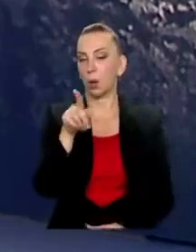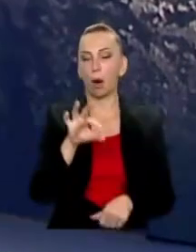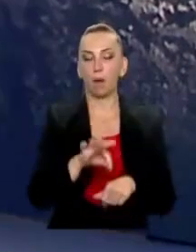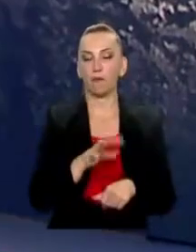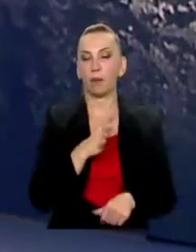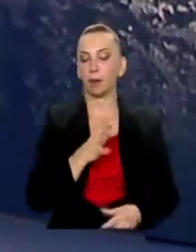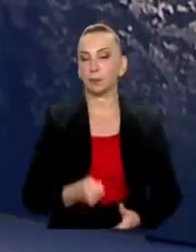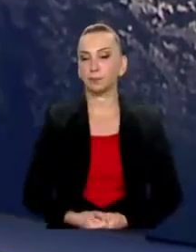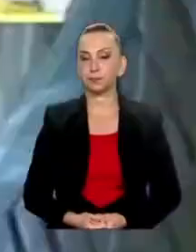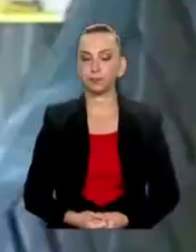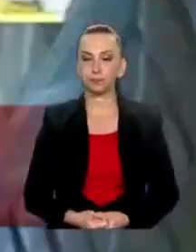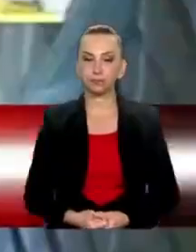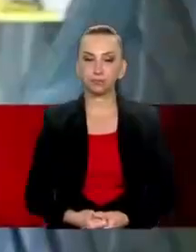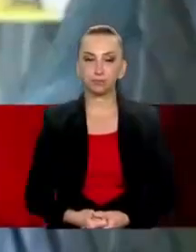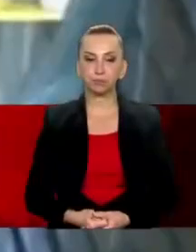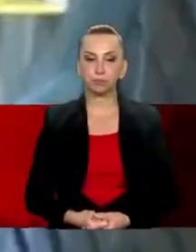o anlar